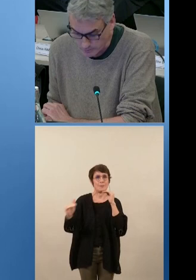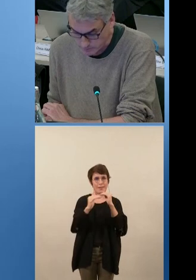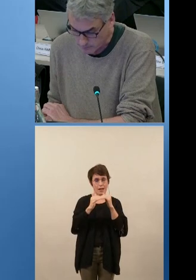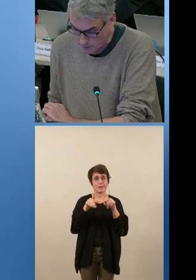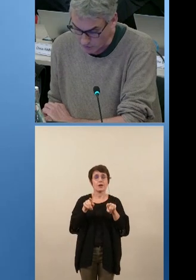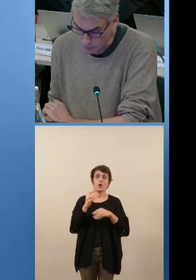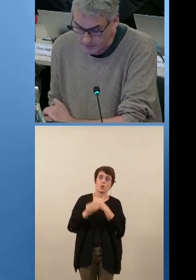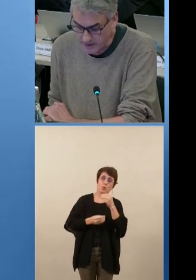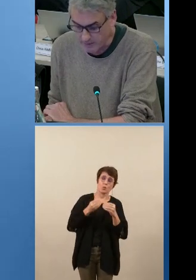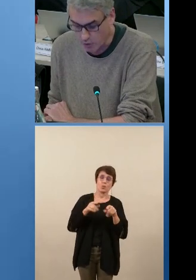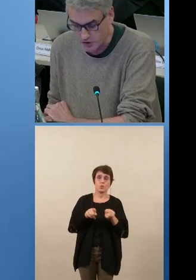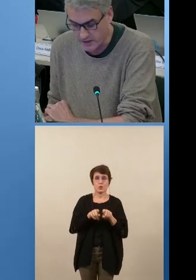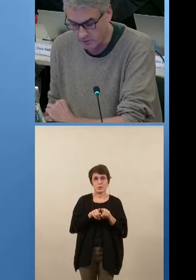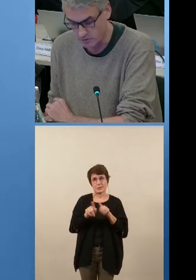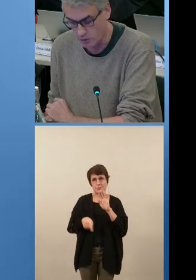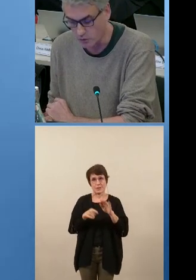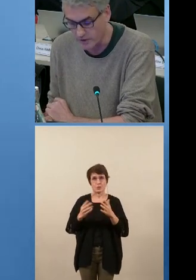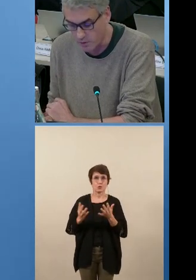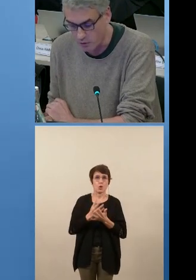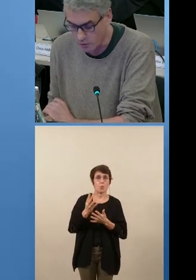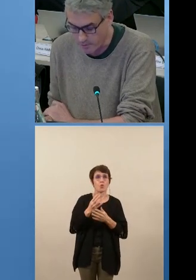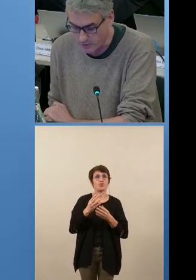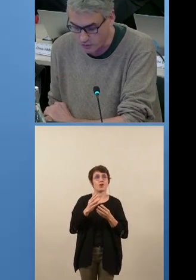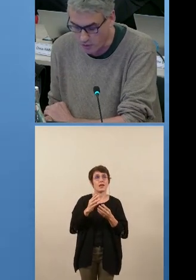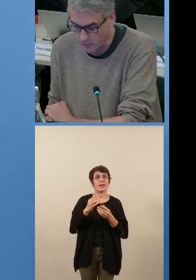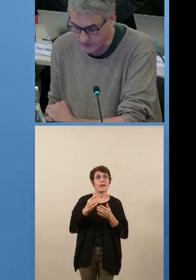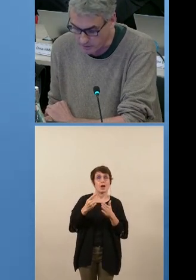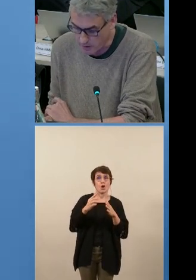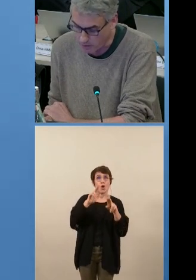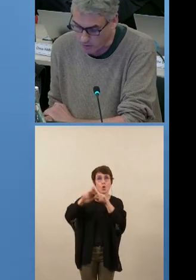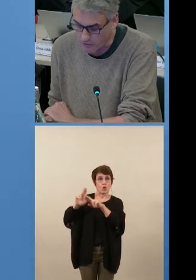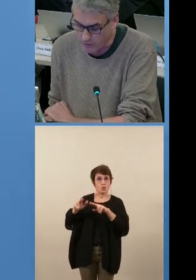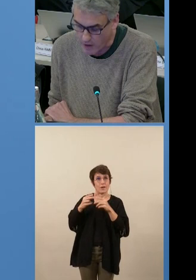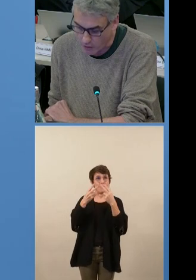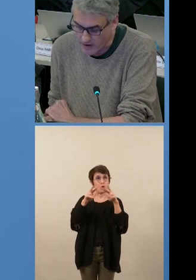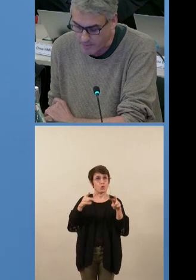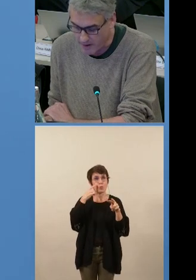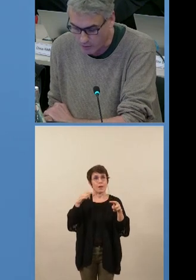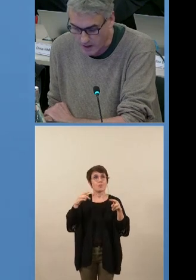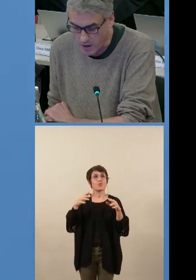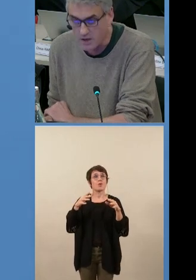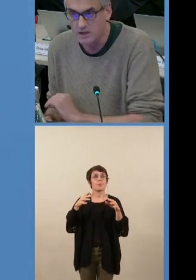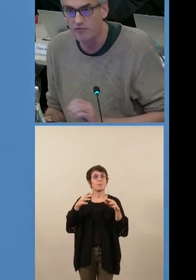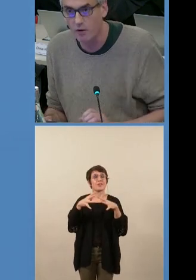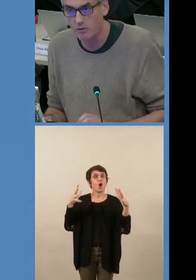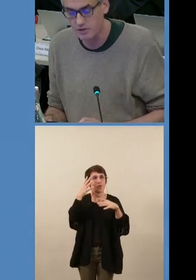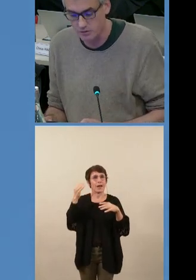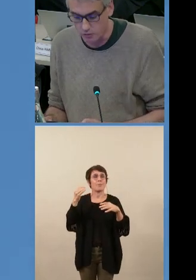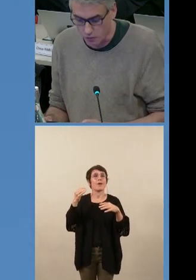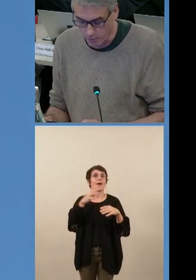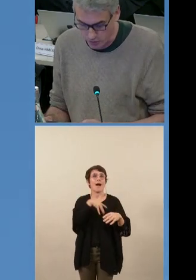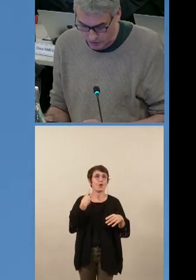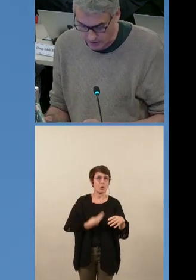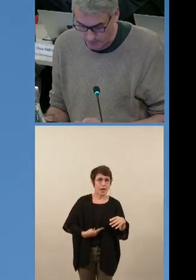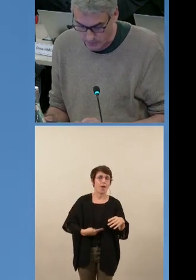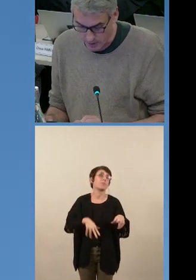encore sans oublier les projets de renouvellement urbain du grand secteur grand grand Alpe Lequin qui fera l'objet de